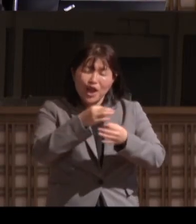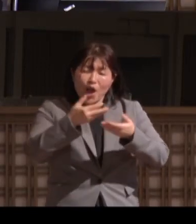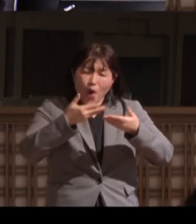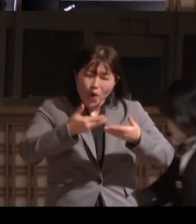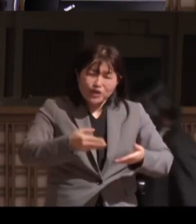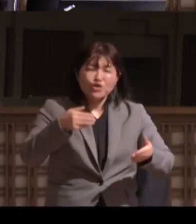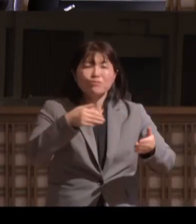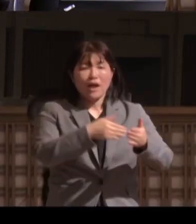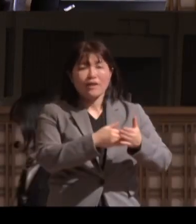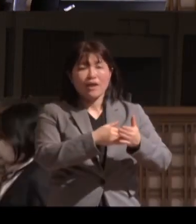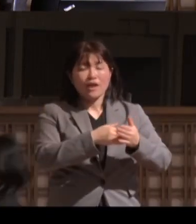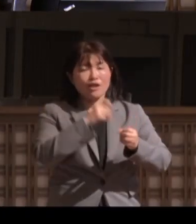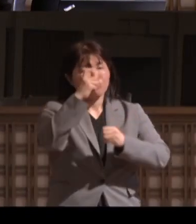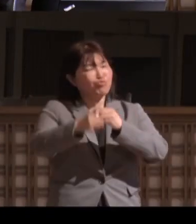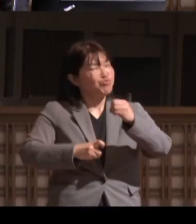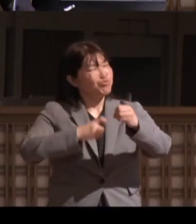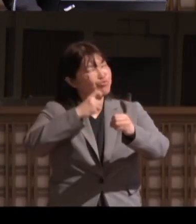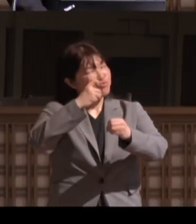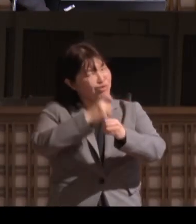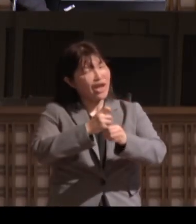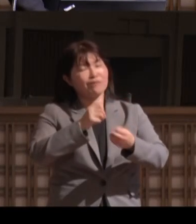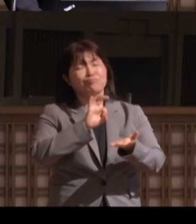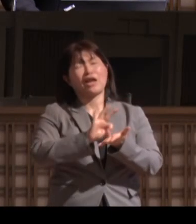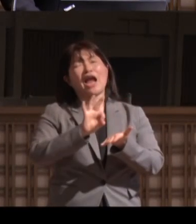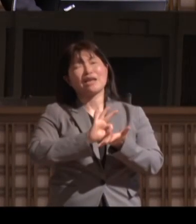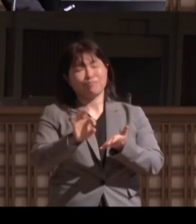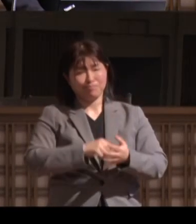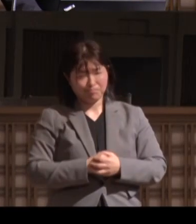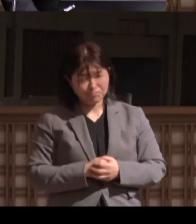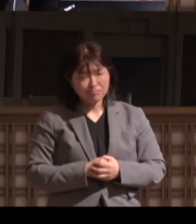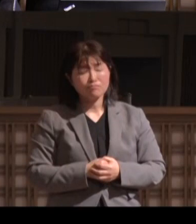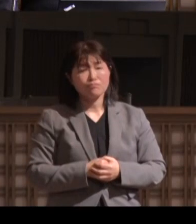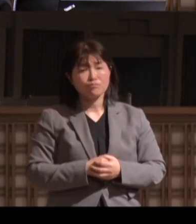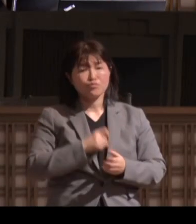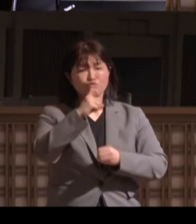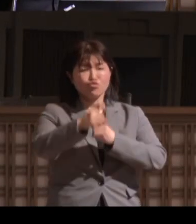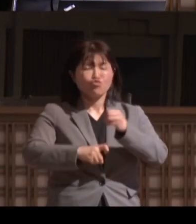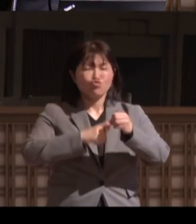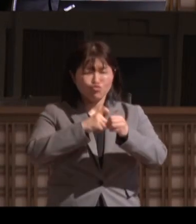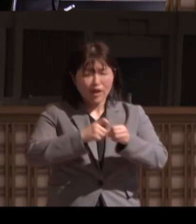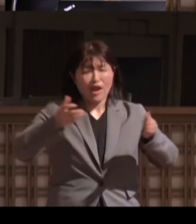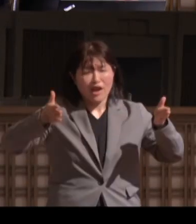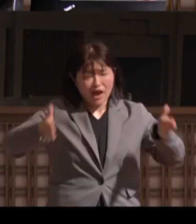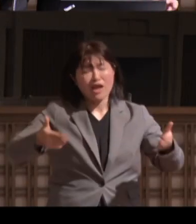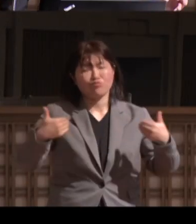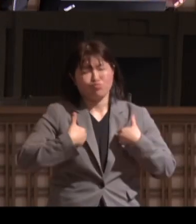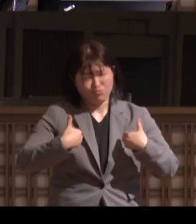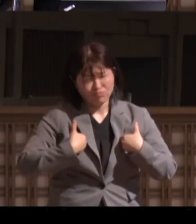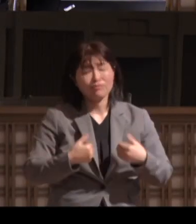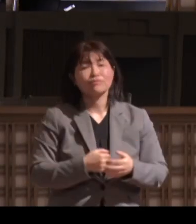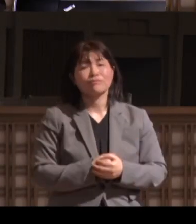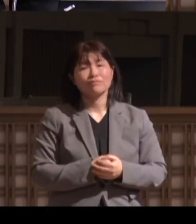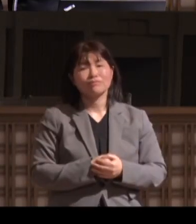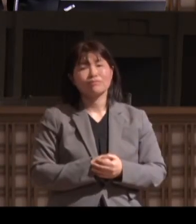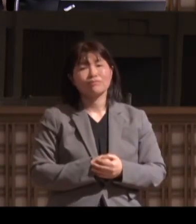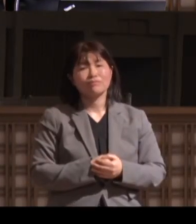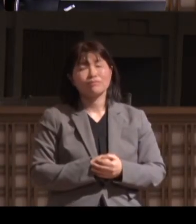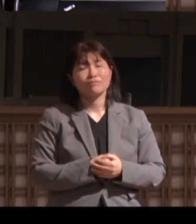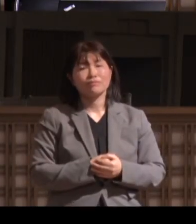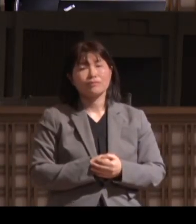ございます10年かかると思ってください10年ワンクルーだとそれから